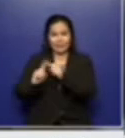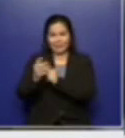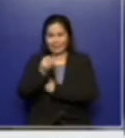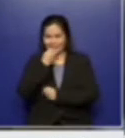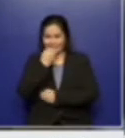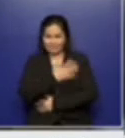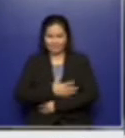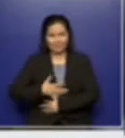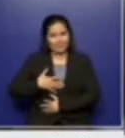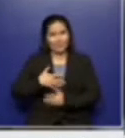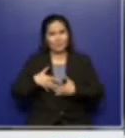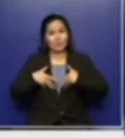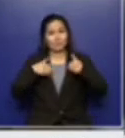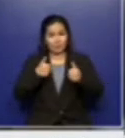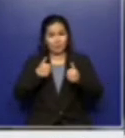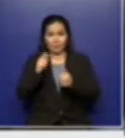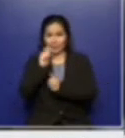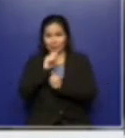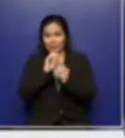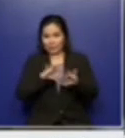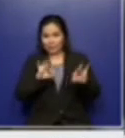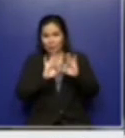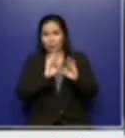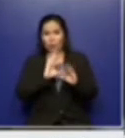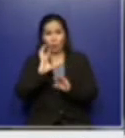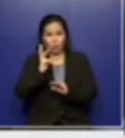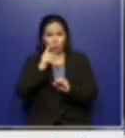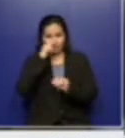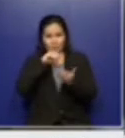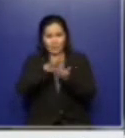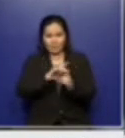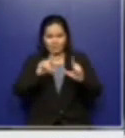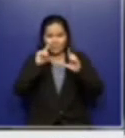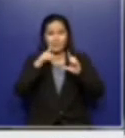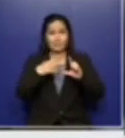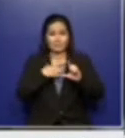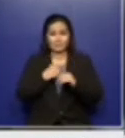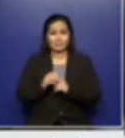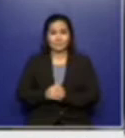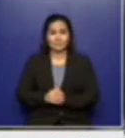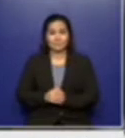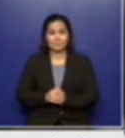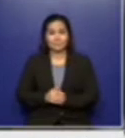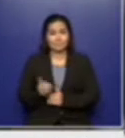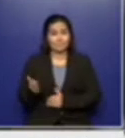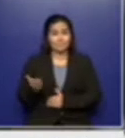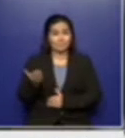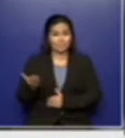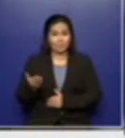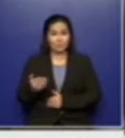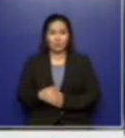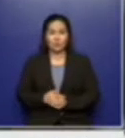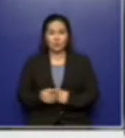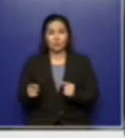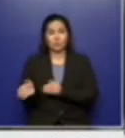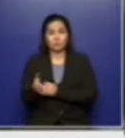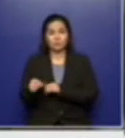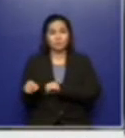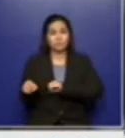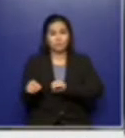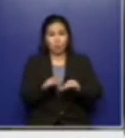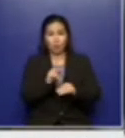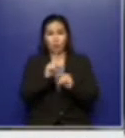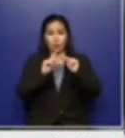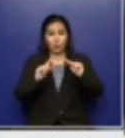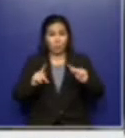นะครับเป็นแหล่งอาหารโลกต่อไปครับขอกรมประมงนะครับช่วยตร